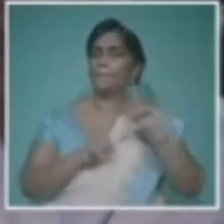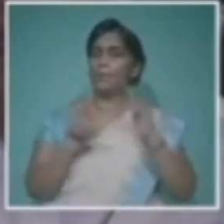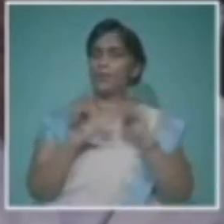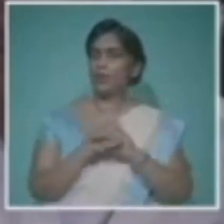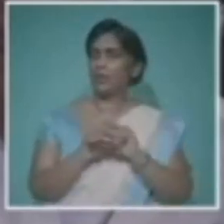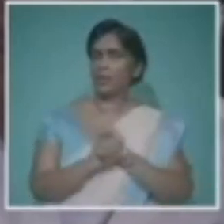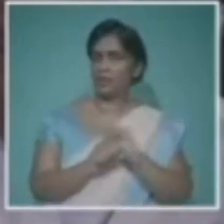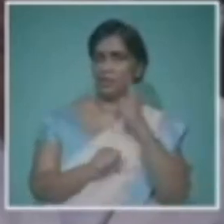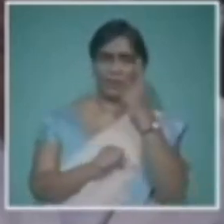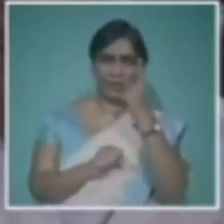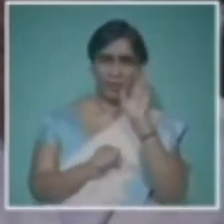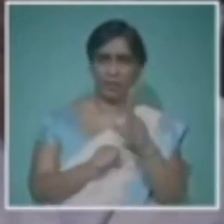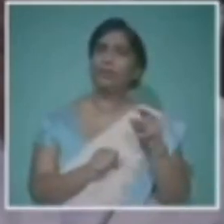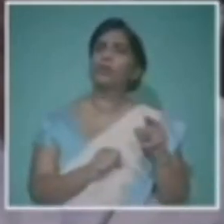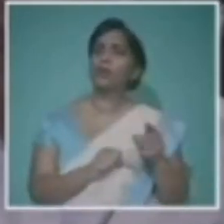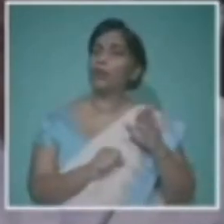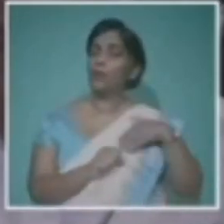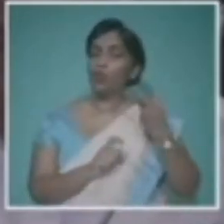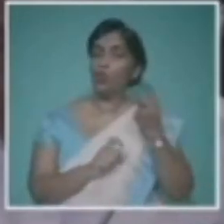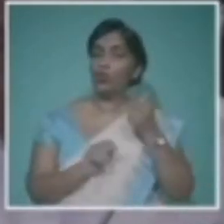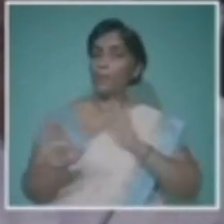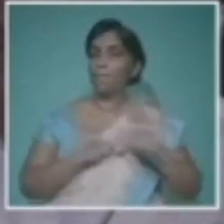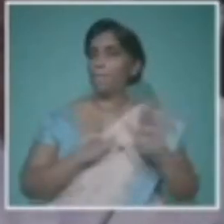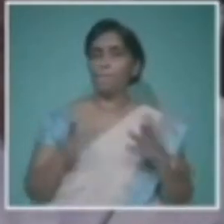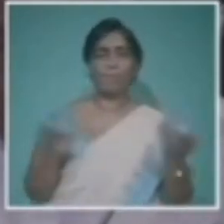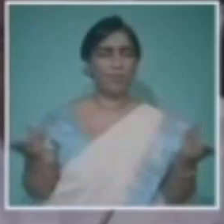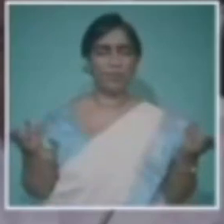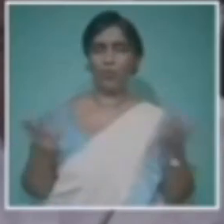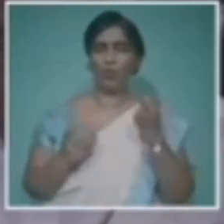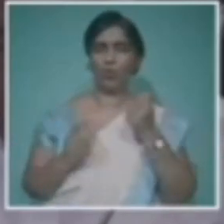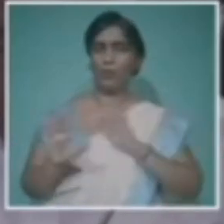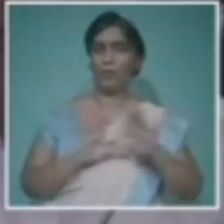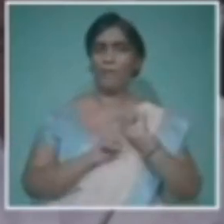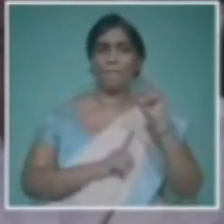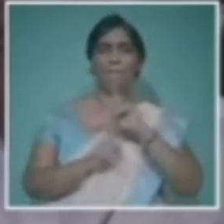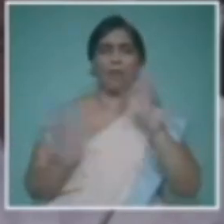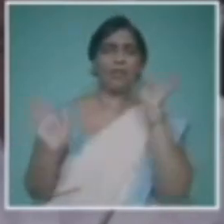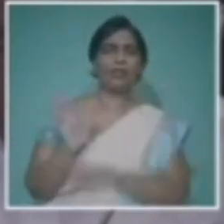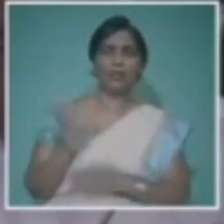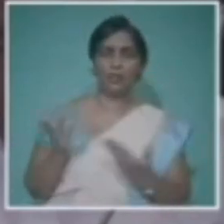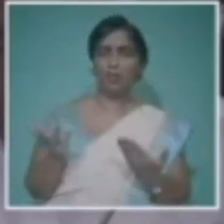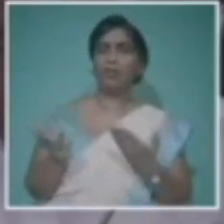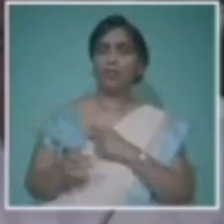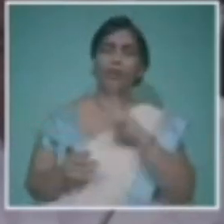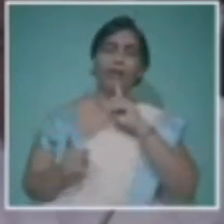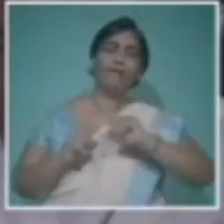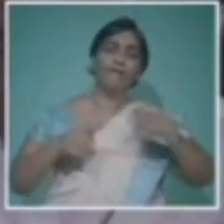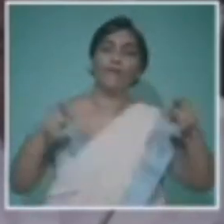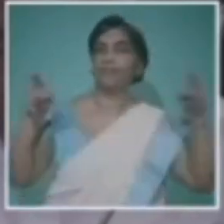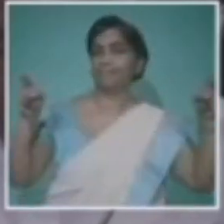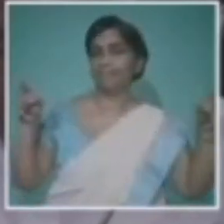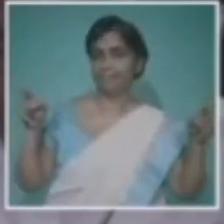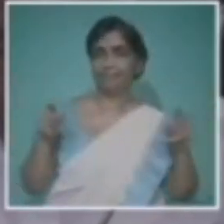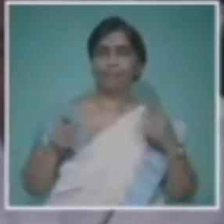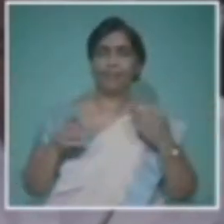නොවන එකක් තමයි මූල්‍ය පාලනය සිදු කරන්නේ නැහැ මූල්‍ය පාලනය පාර්ලිමේන්තුවට ඇරලා ඒක කියනවා වෙන වෙන අයට අයිති කියලා